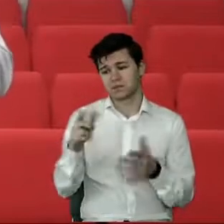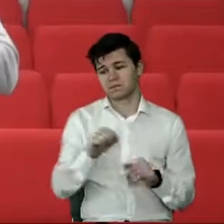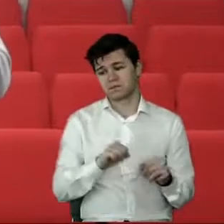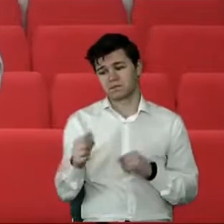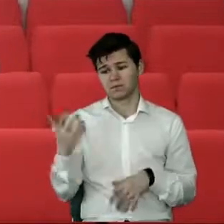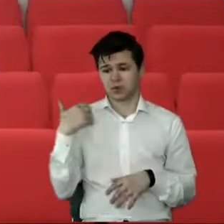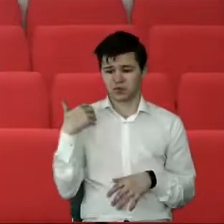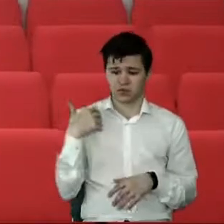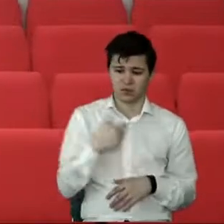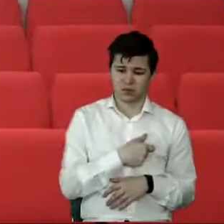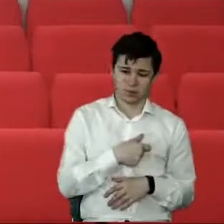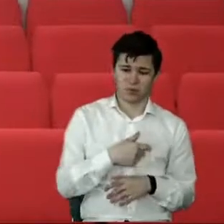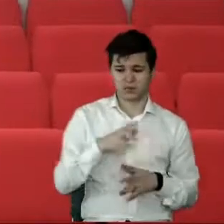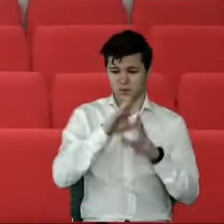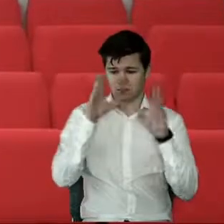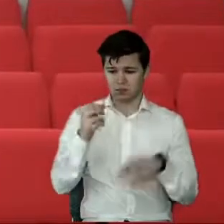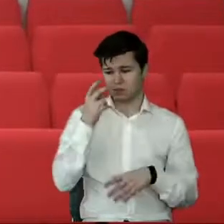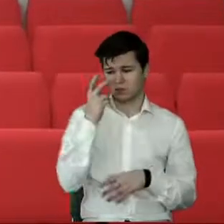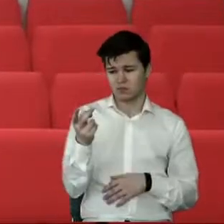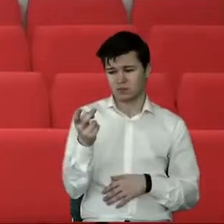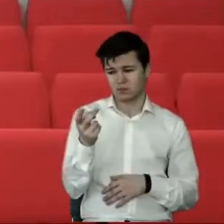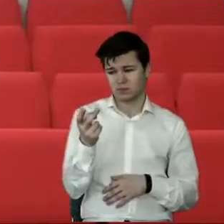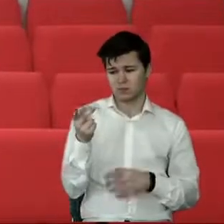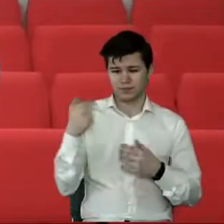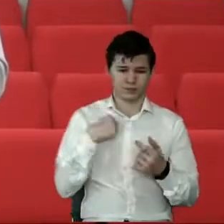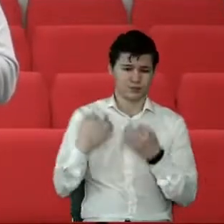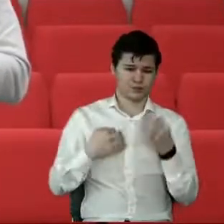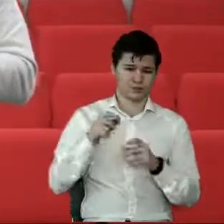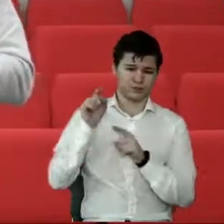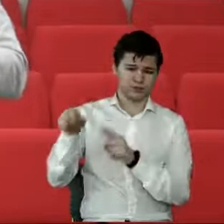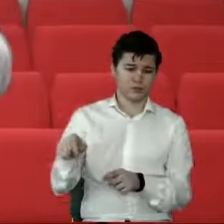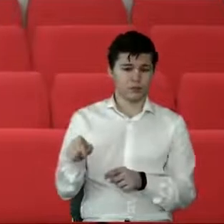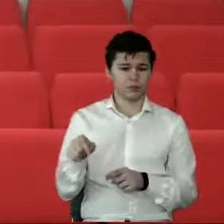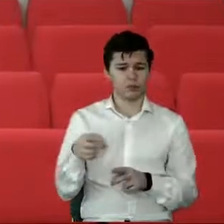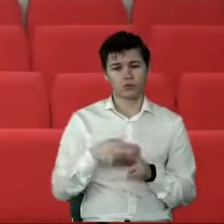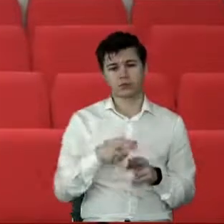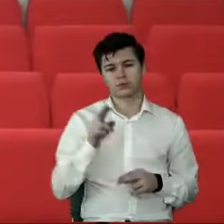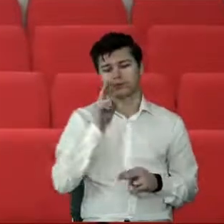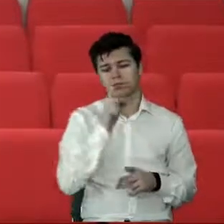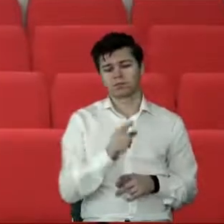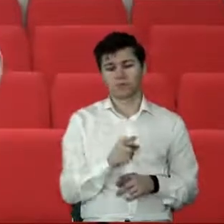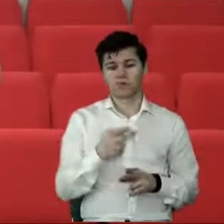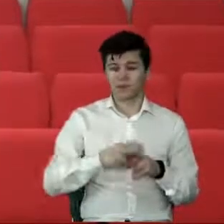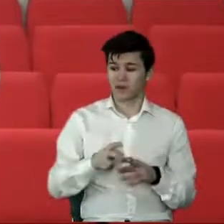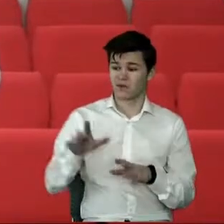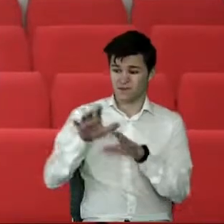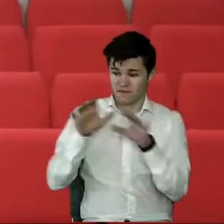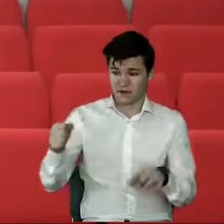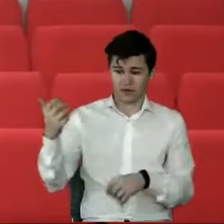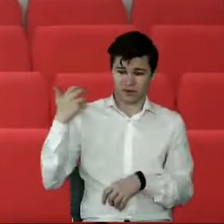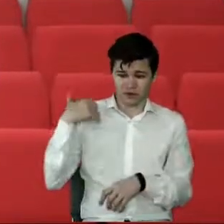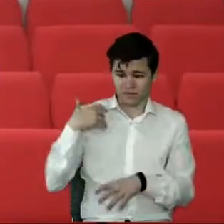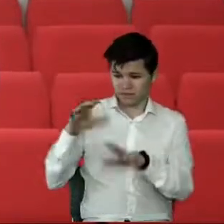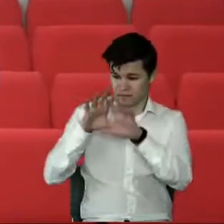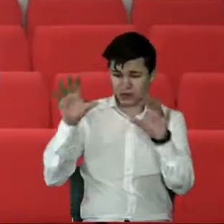бывает, закрадывается какое-то осуждение в сердце, что не есть правильным. В то же самое время должен понимать, что существующие власти от Бога